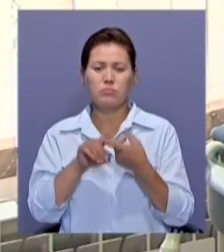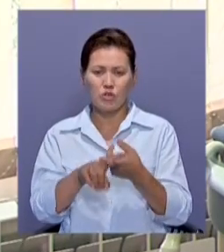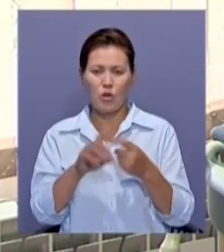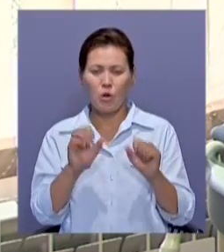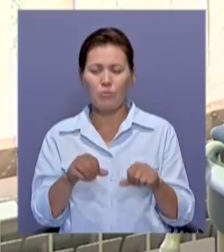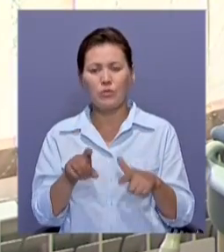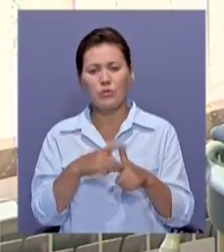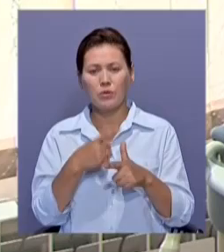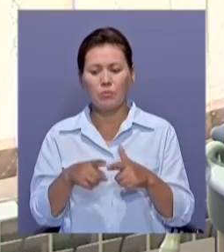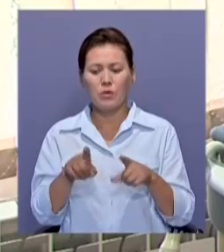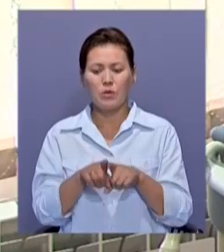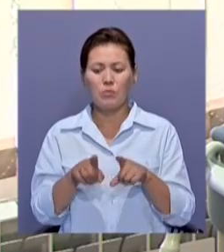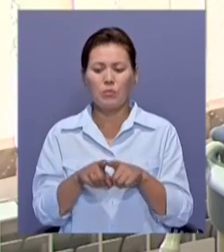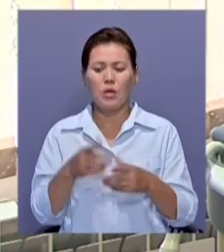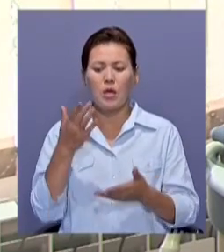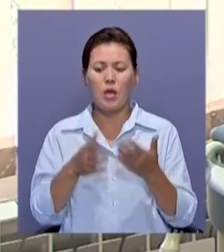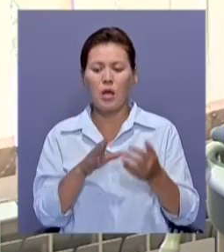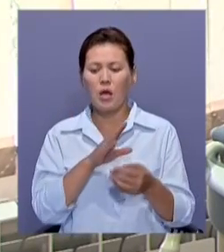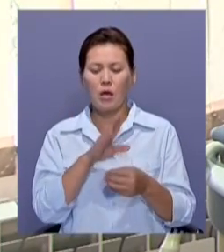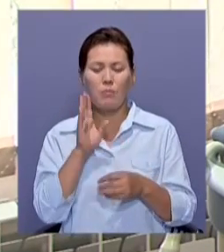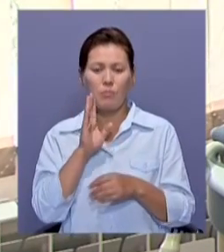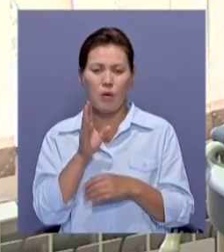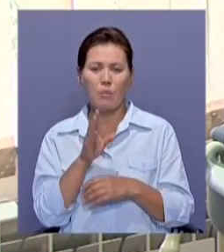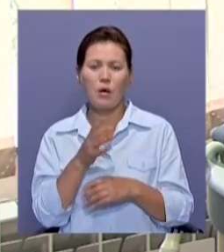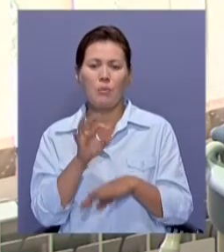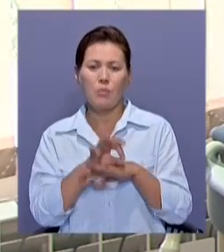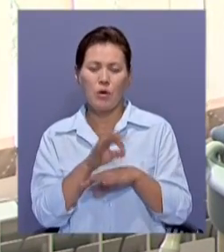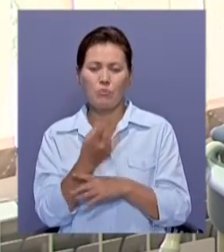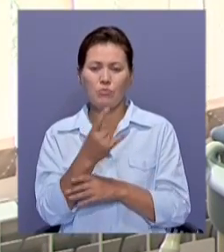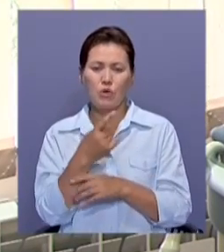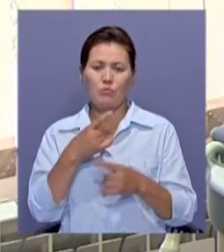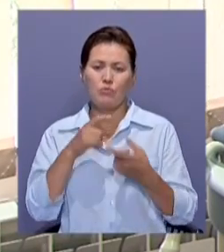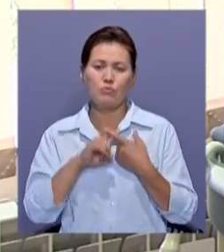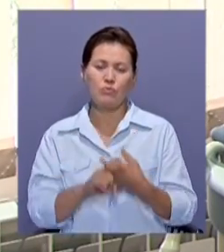Немесе егерде анасы ауыратын болса гепатитпен, оның баласына жұғуы мүмкін.